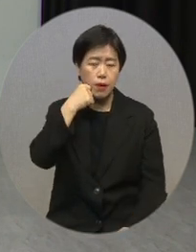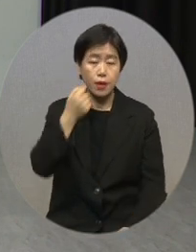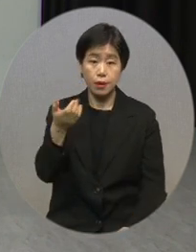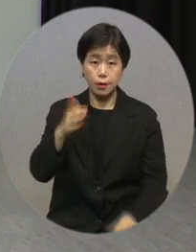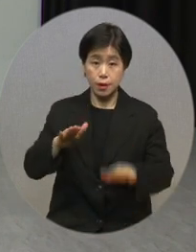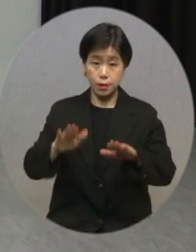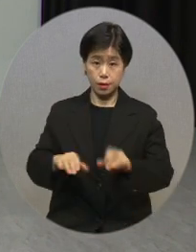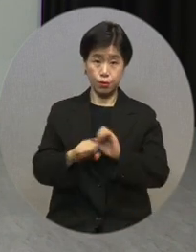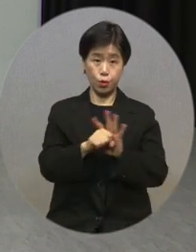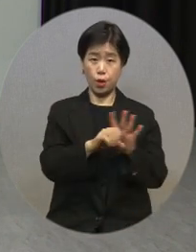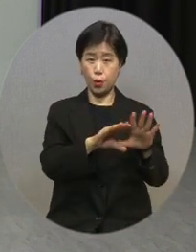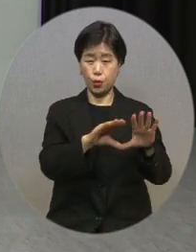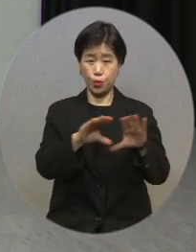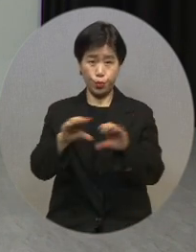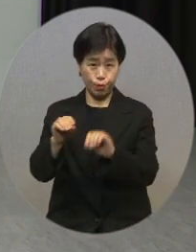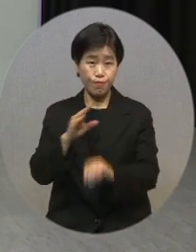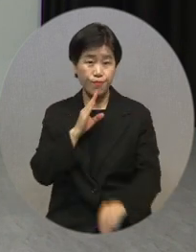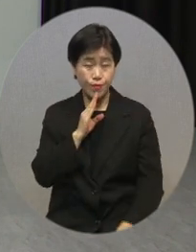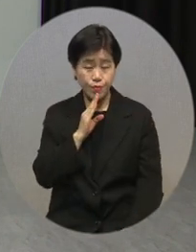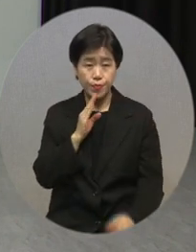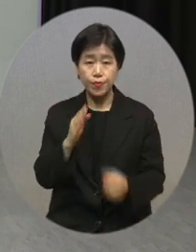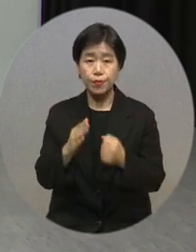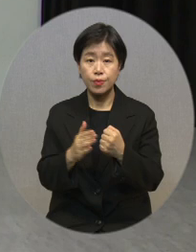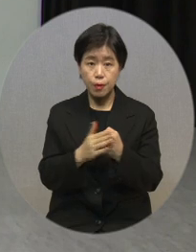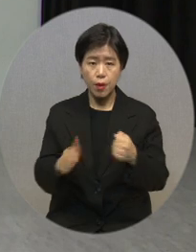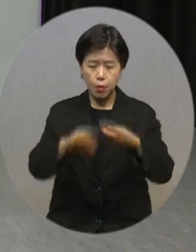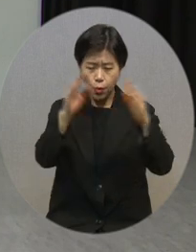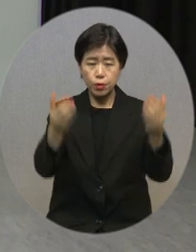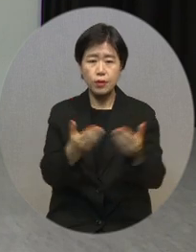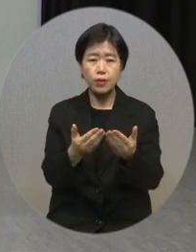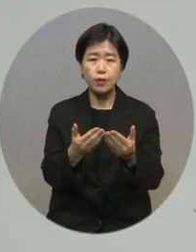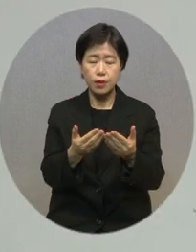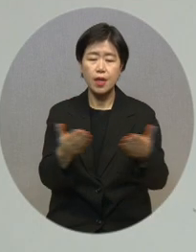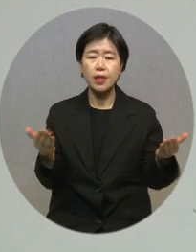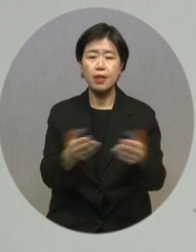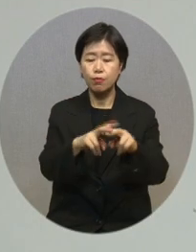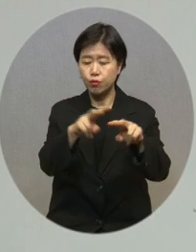정도 종료가 됐으니까 이제는 그 모든